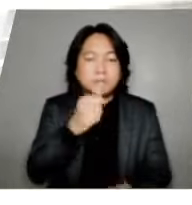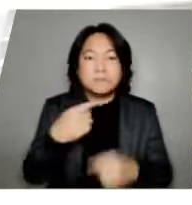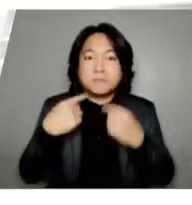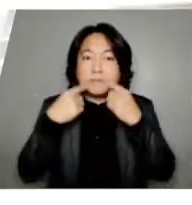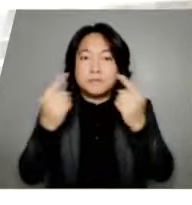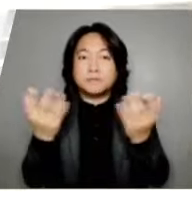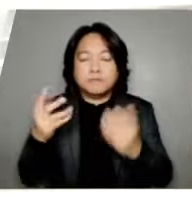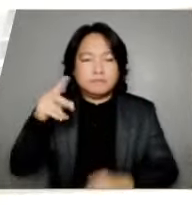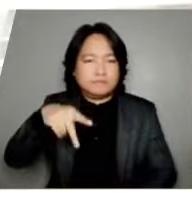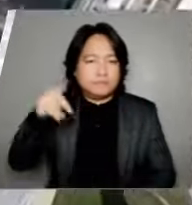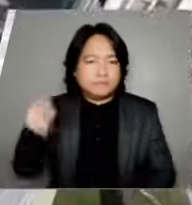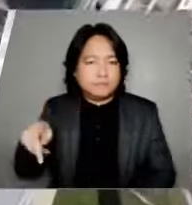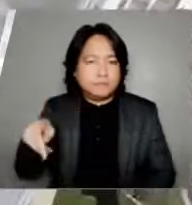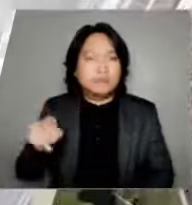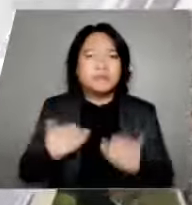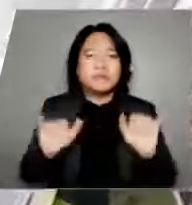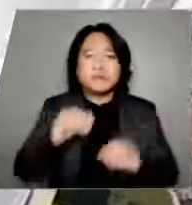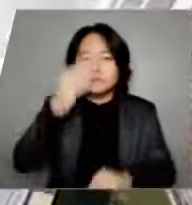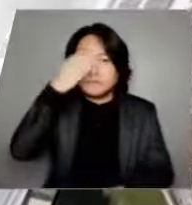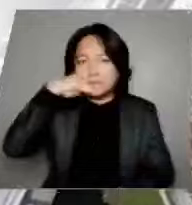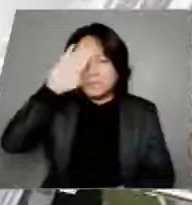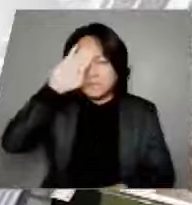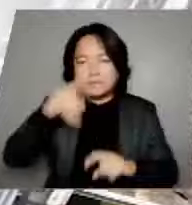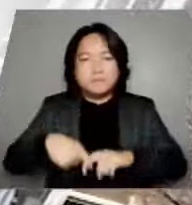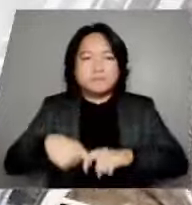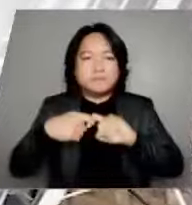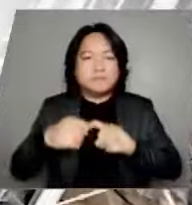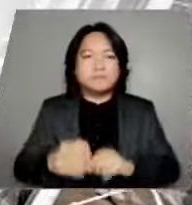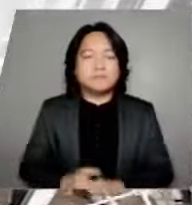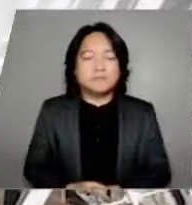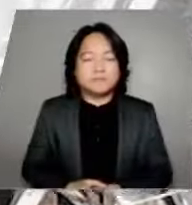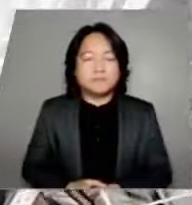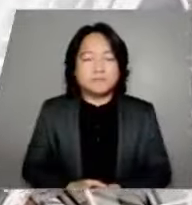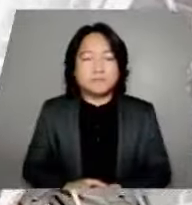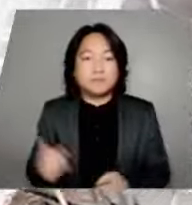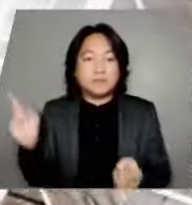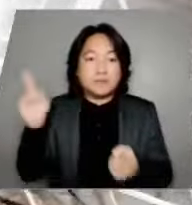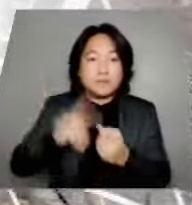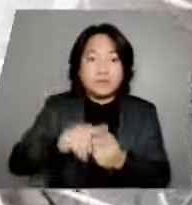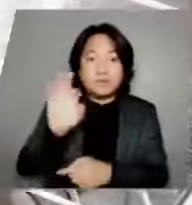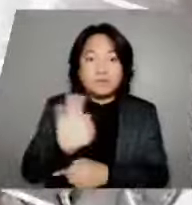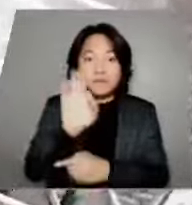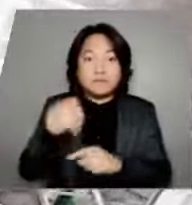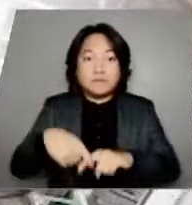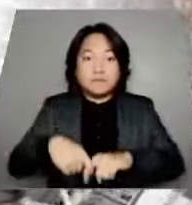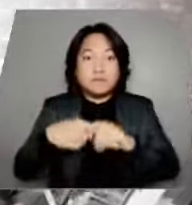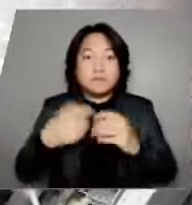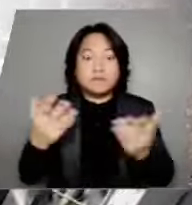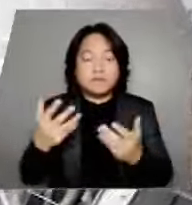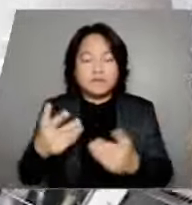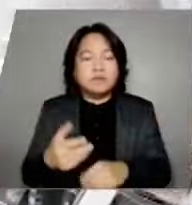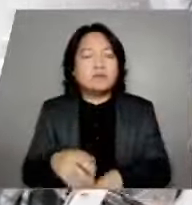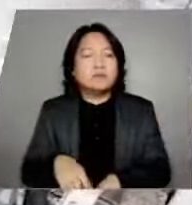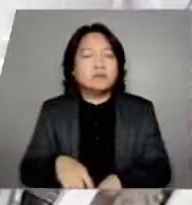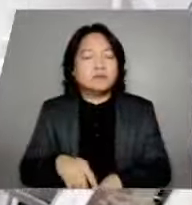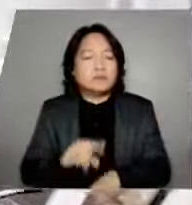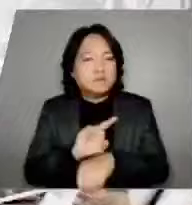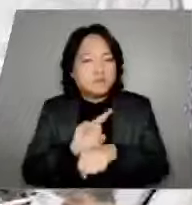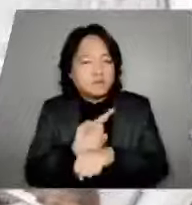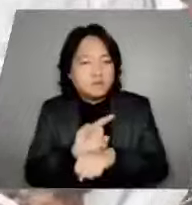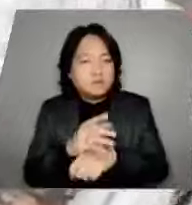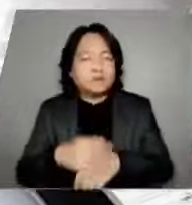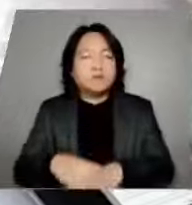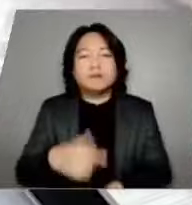at sa Cavite City. Hanggang Biyernes naman ang suspension ng face-to-face classes sa Imus, General Trias, Kawit at Noveleta